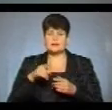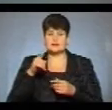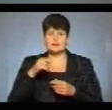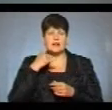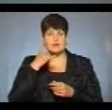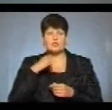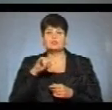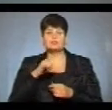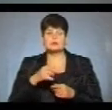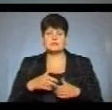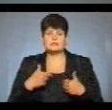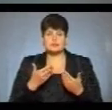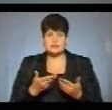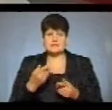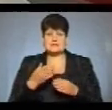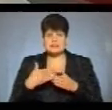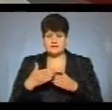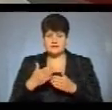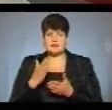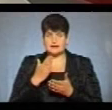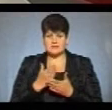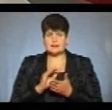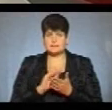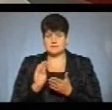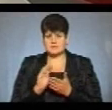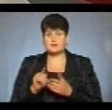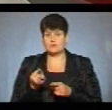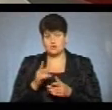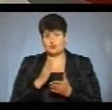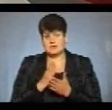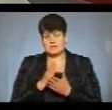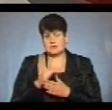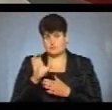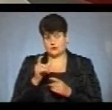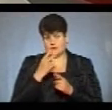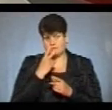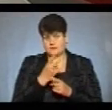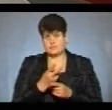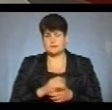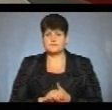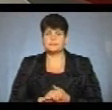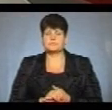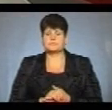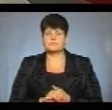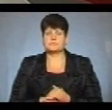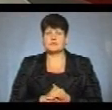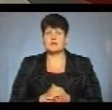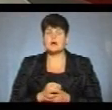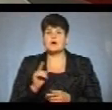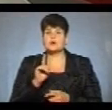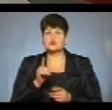куди звертатися при цьому. Це на дверях було написано, і воно є сьогодні, фотографії ми знімали. Ну, а